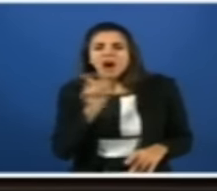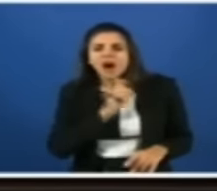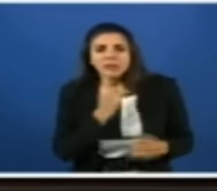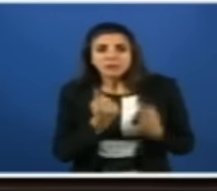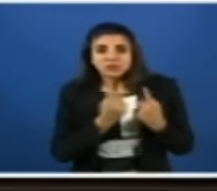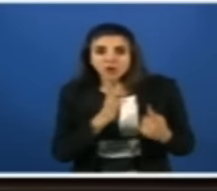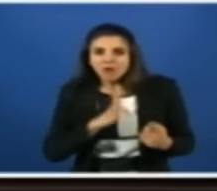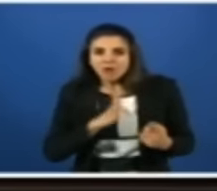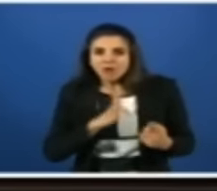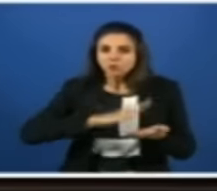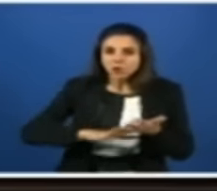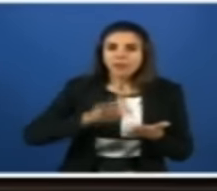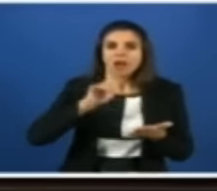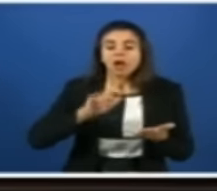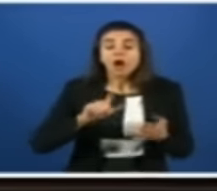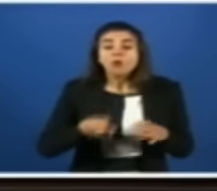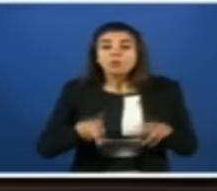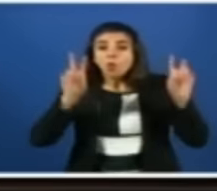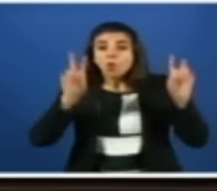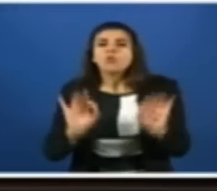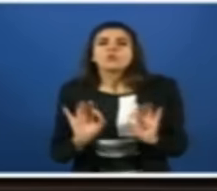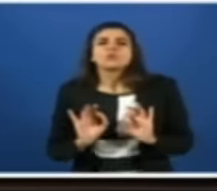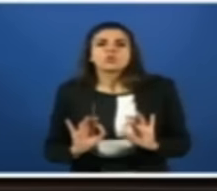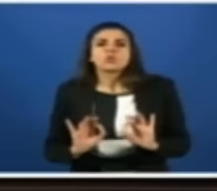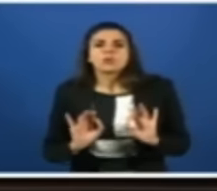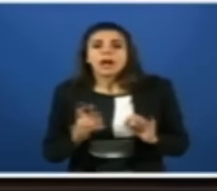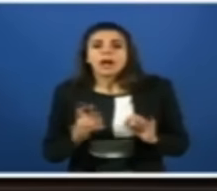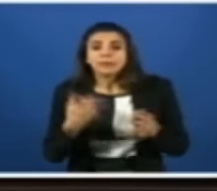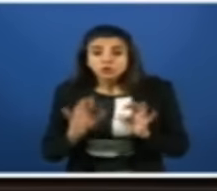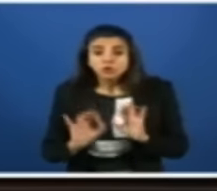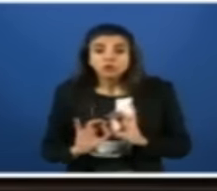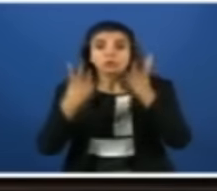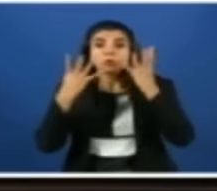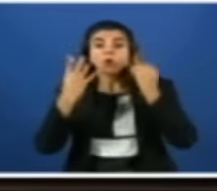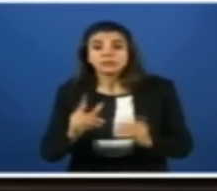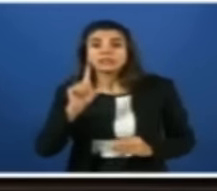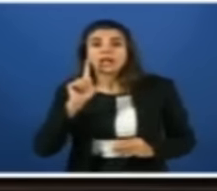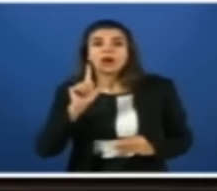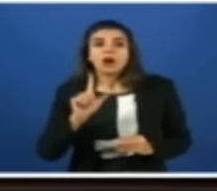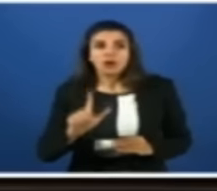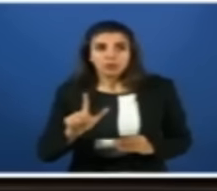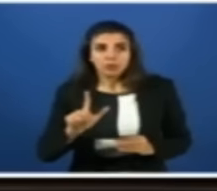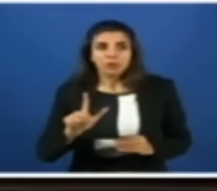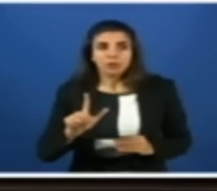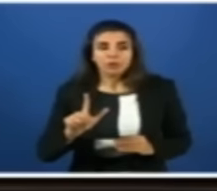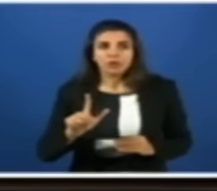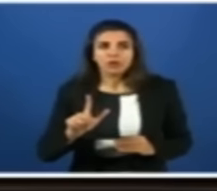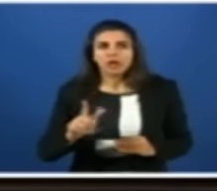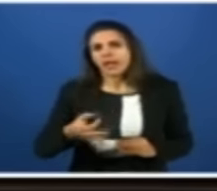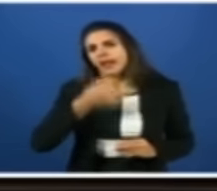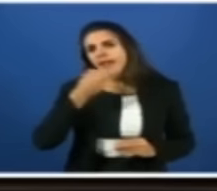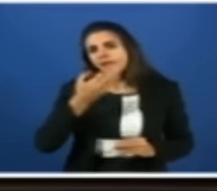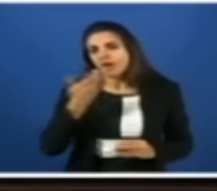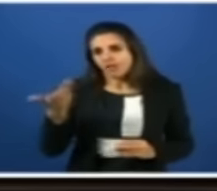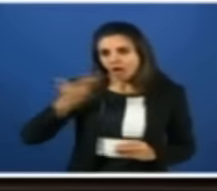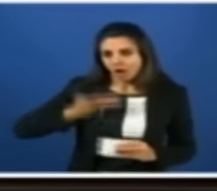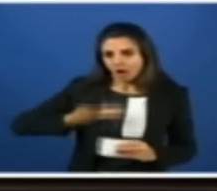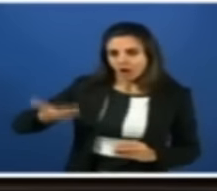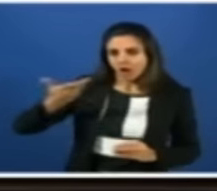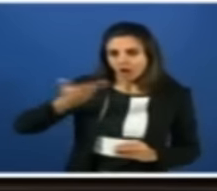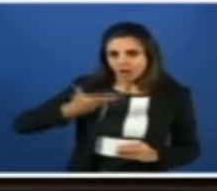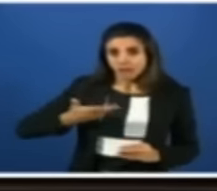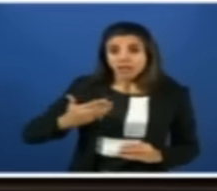içerdiğini ve konunun mutlaka bir çözüme kavuşturulması gerektiğini ifade etti.